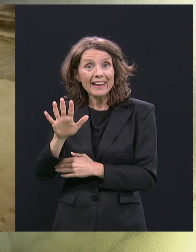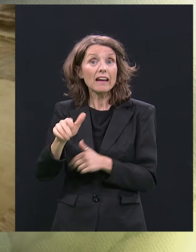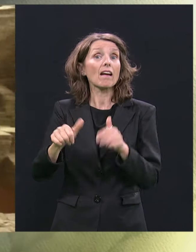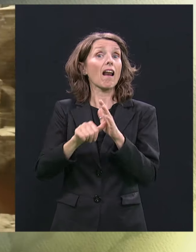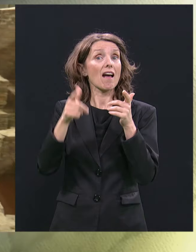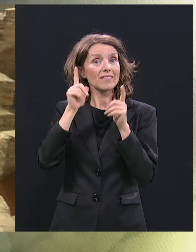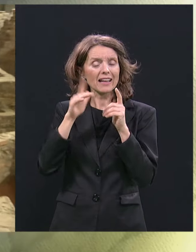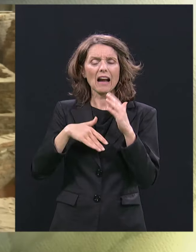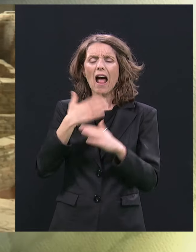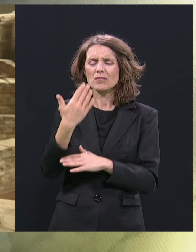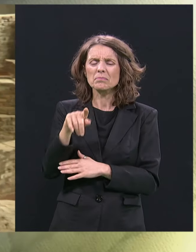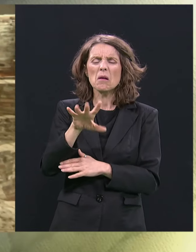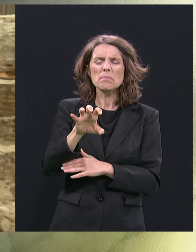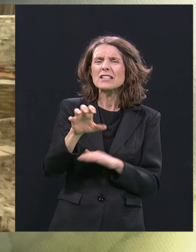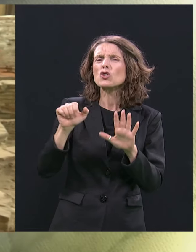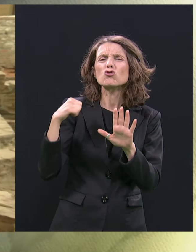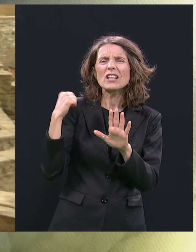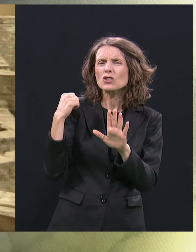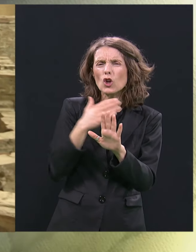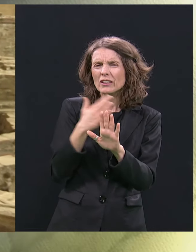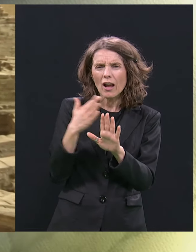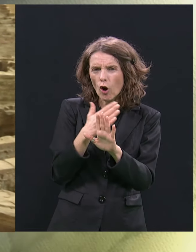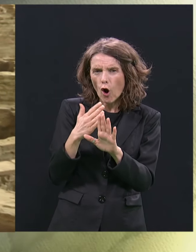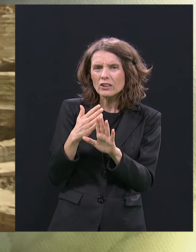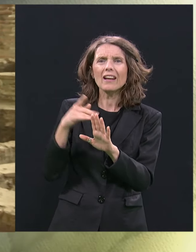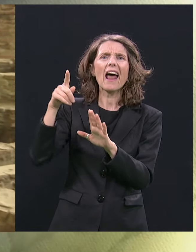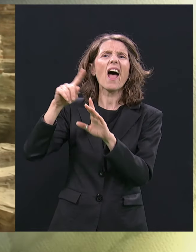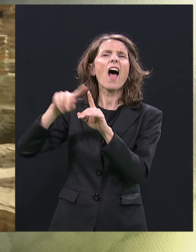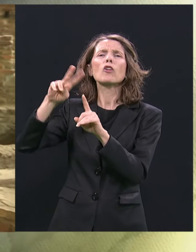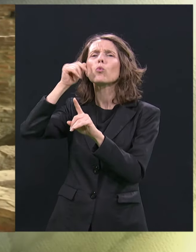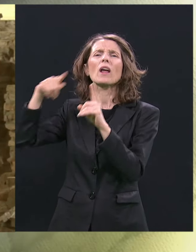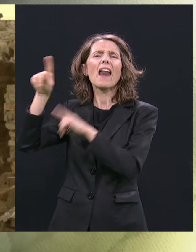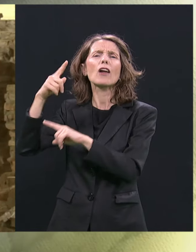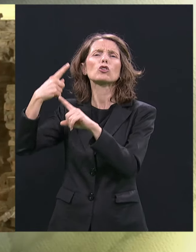i 6. veka usled napada Huna, Ostrogota i Gepida.